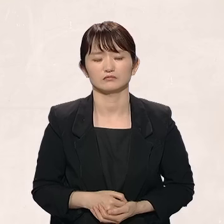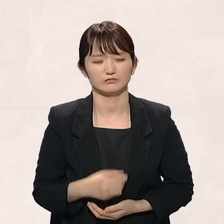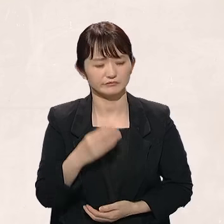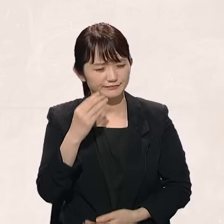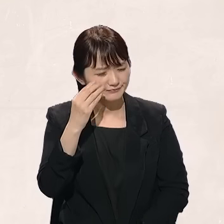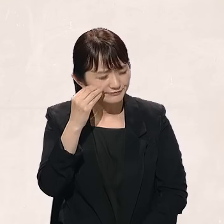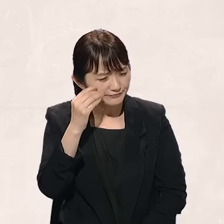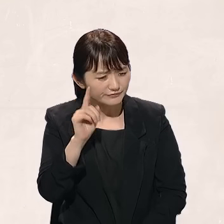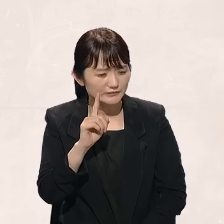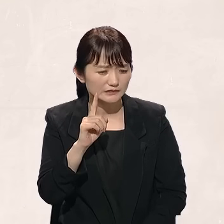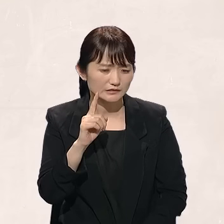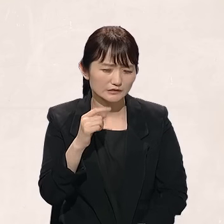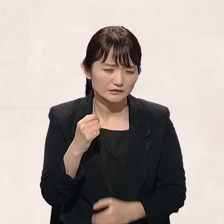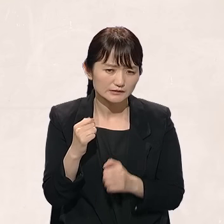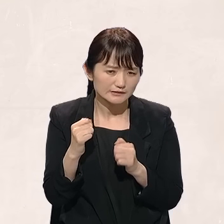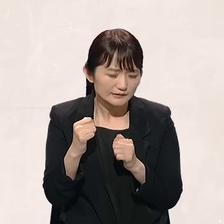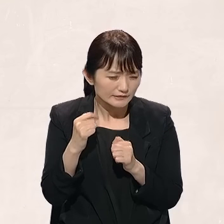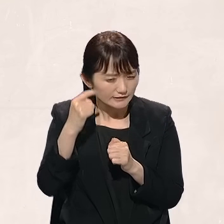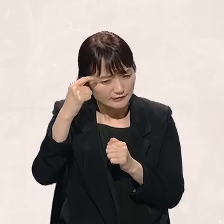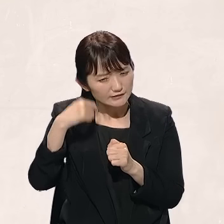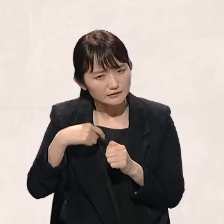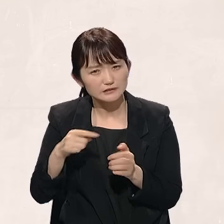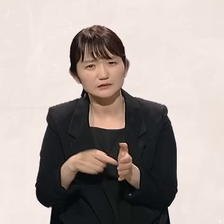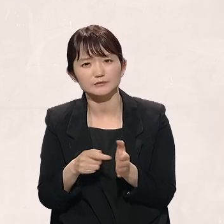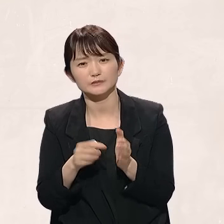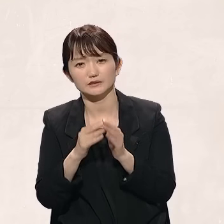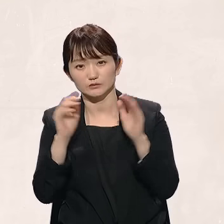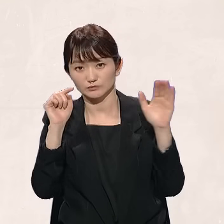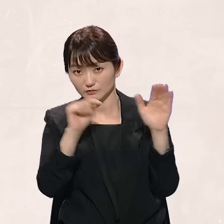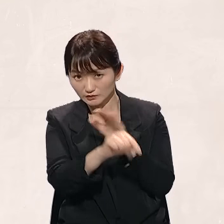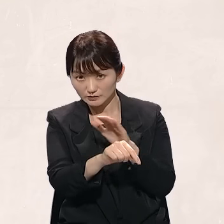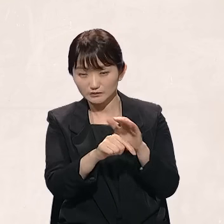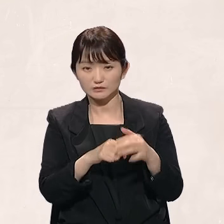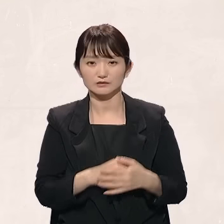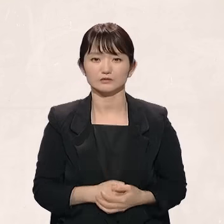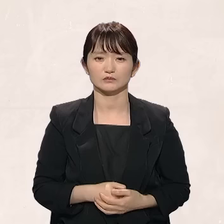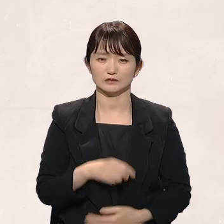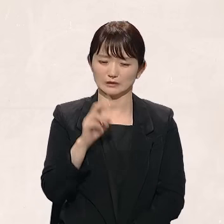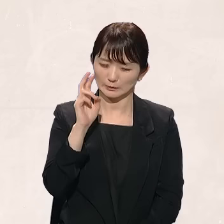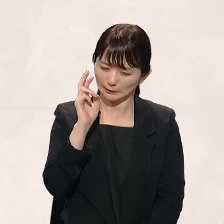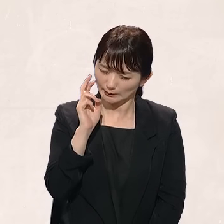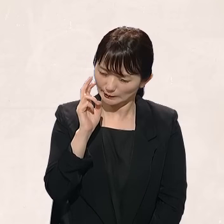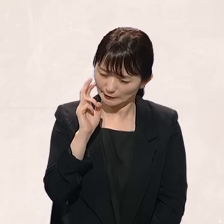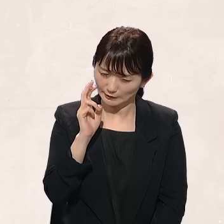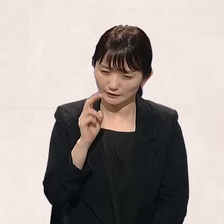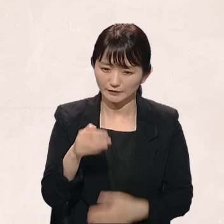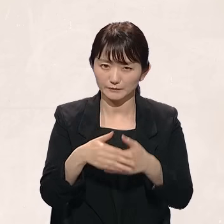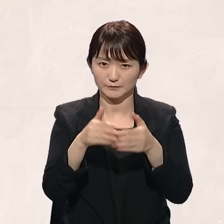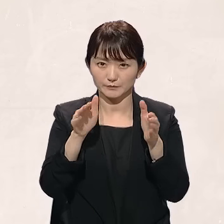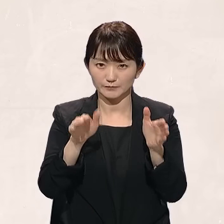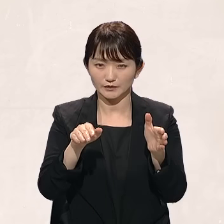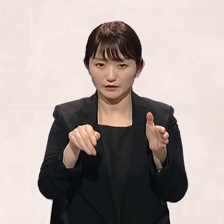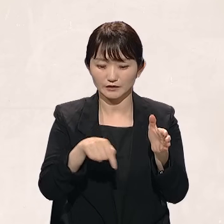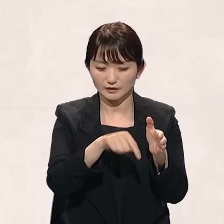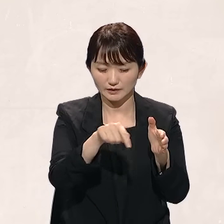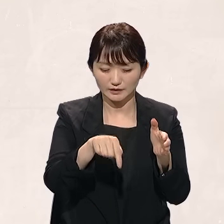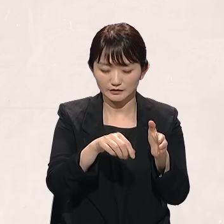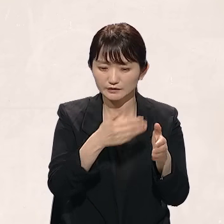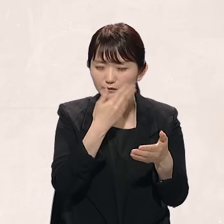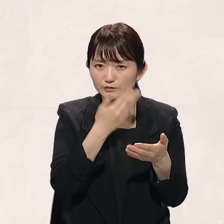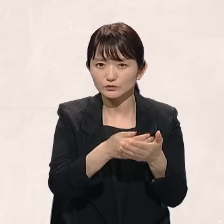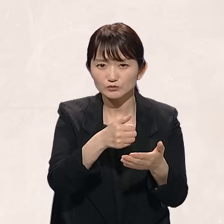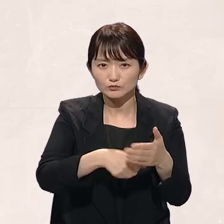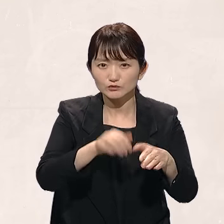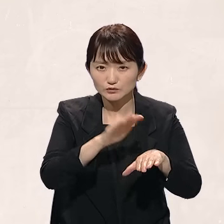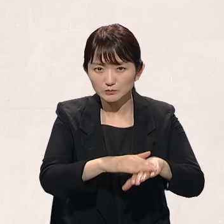이상하게 좀 싸한 느낌이 들어서 급하게 집으로 향했다고 합니다. 집에 들어서자마자 혹시나 하는 마음에 안방 귀중품이 있는 곳을